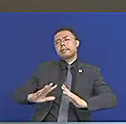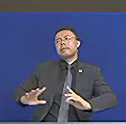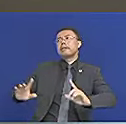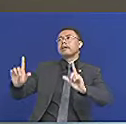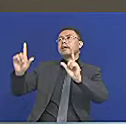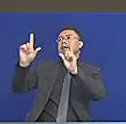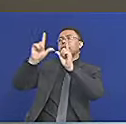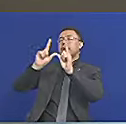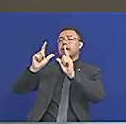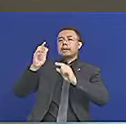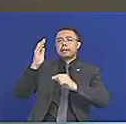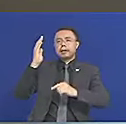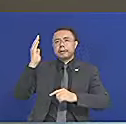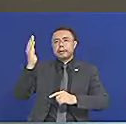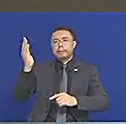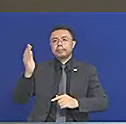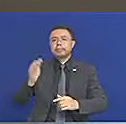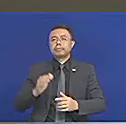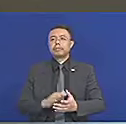sepatutnya